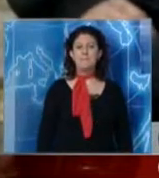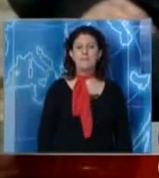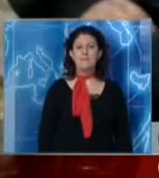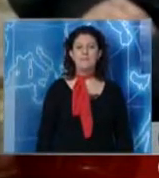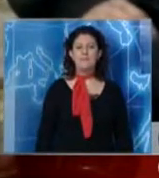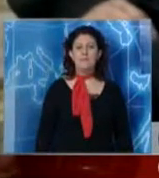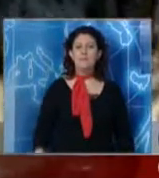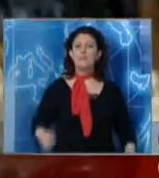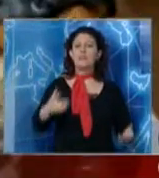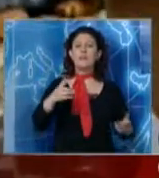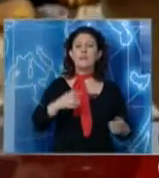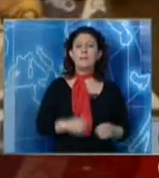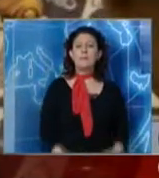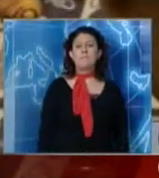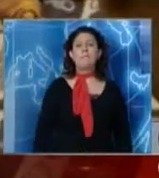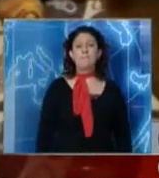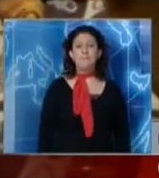İnşallah.